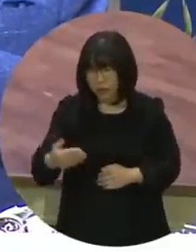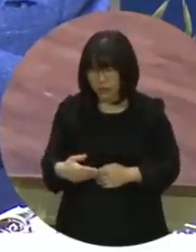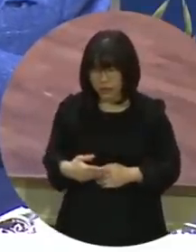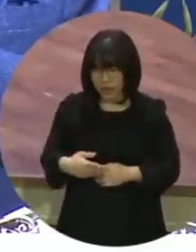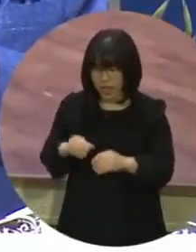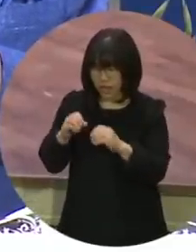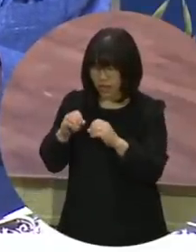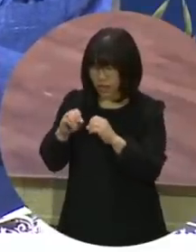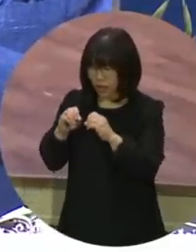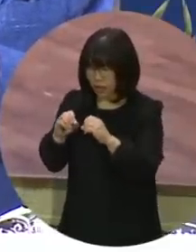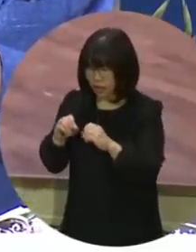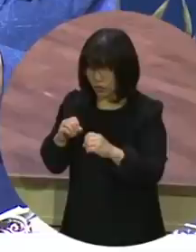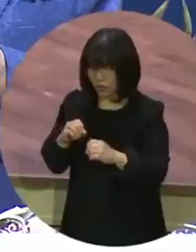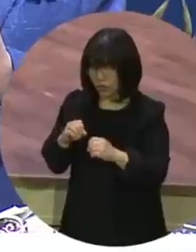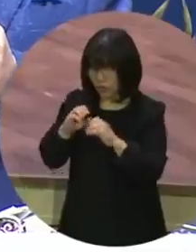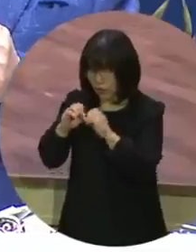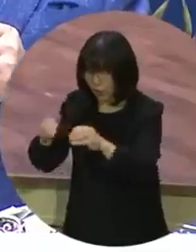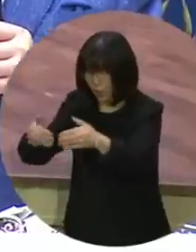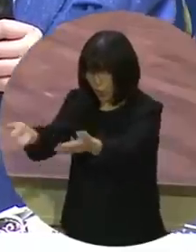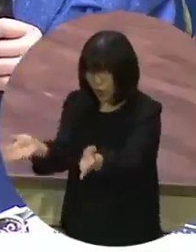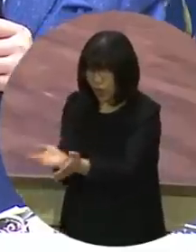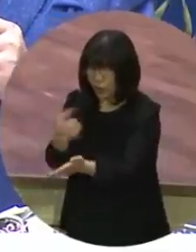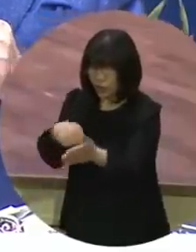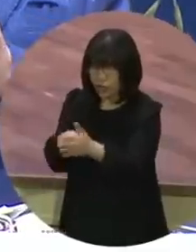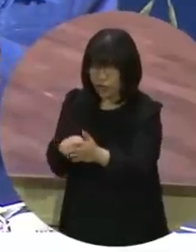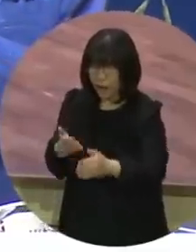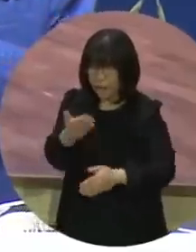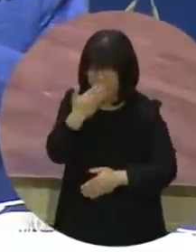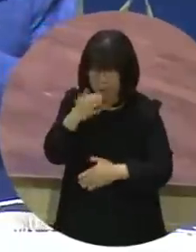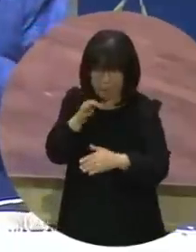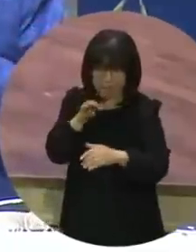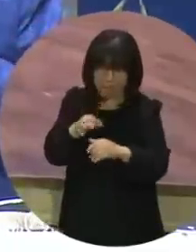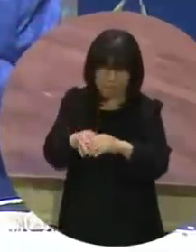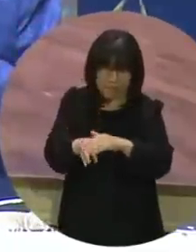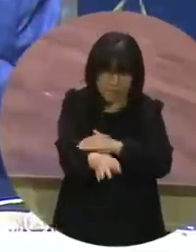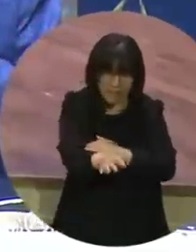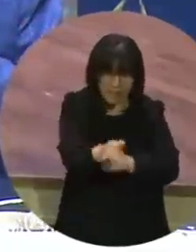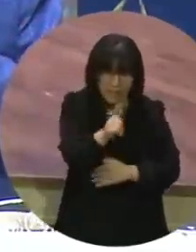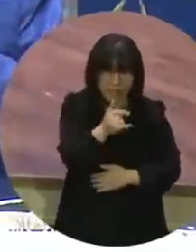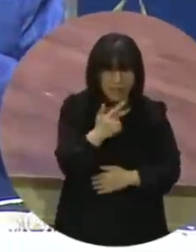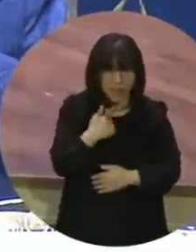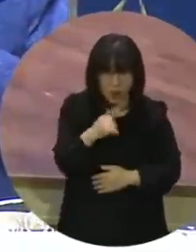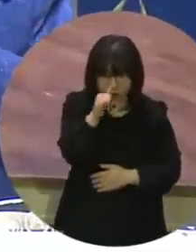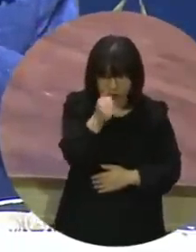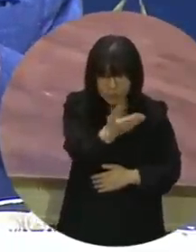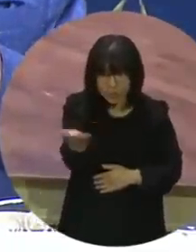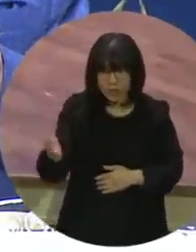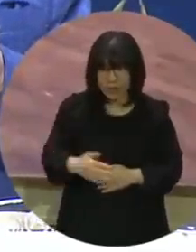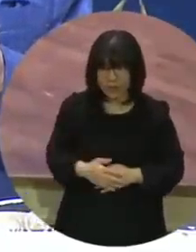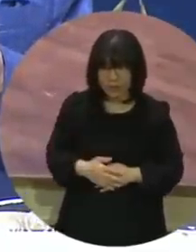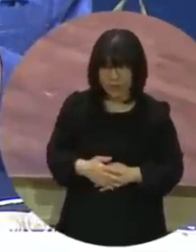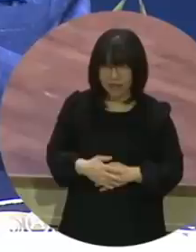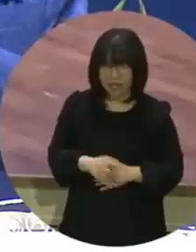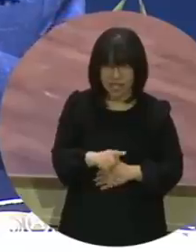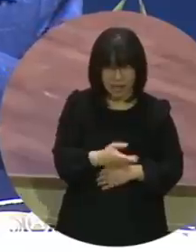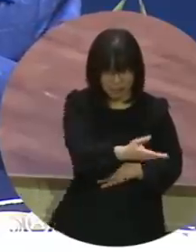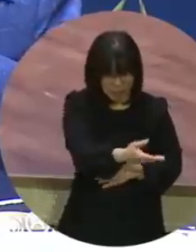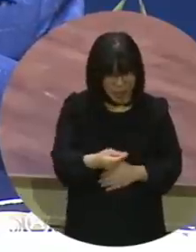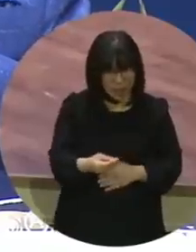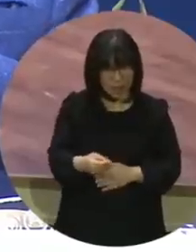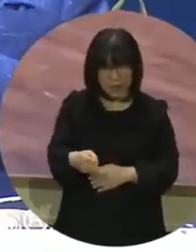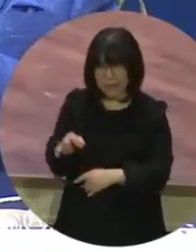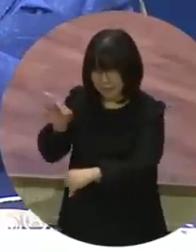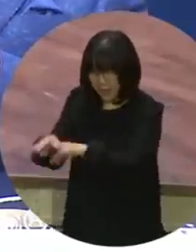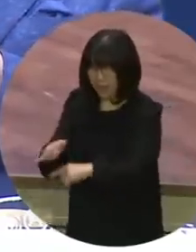웃기지 마세요. 땡빛을 위해서 카드를 잘라서도 한번 해보세요. 연습해 보시라고. 아멘. 연습해